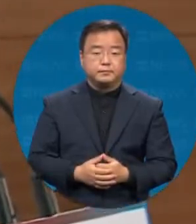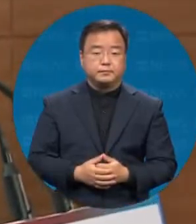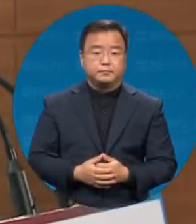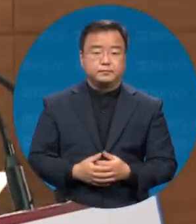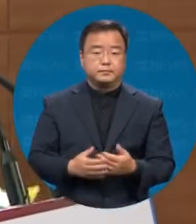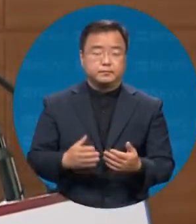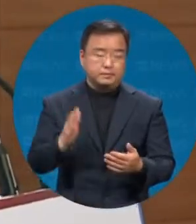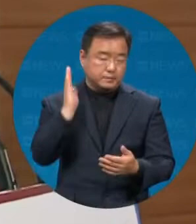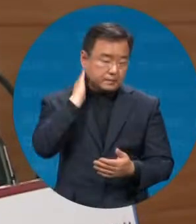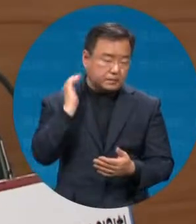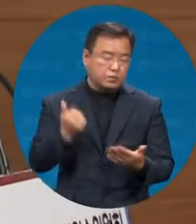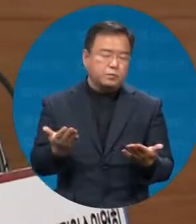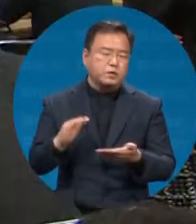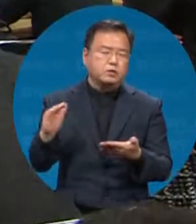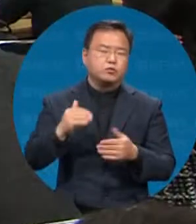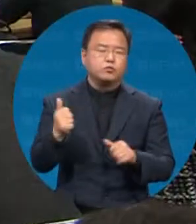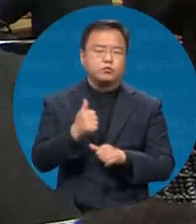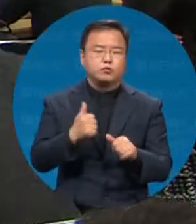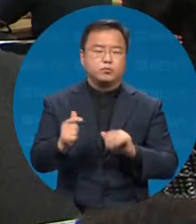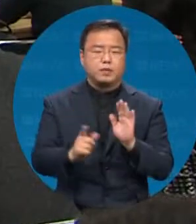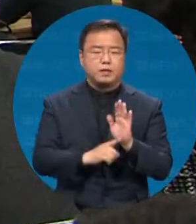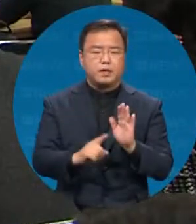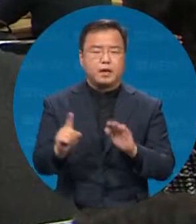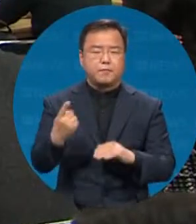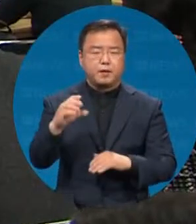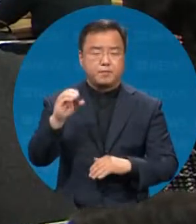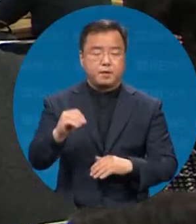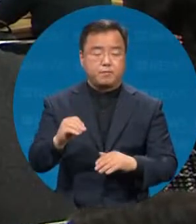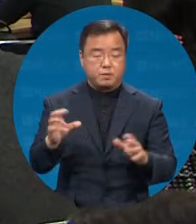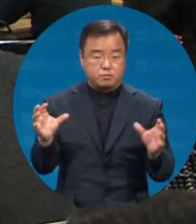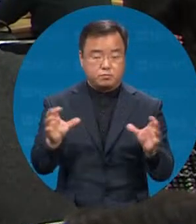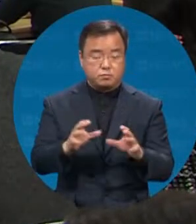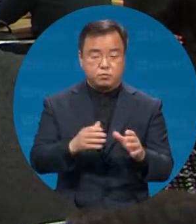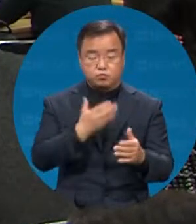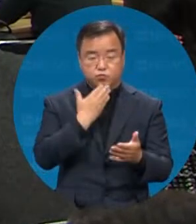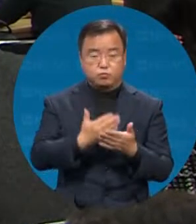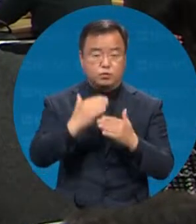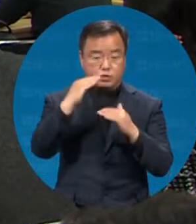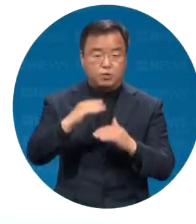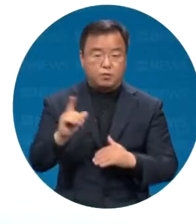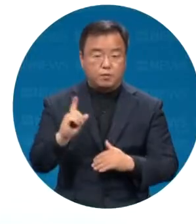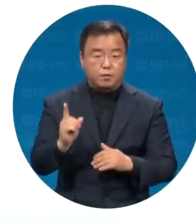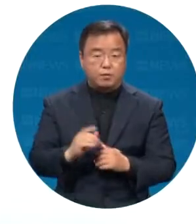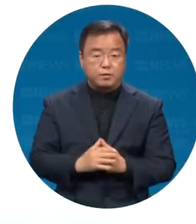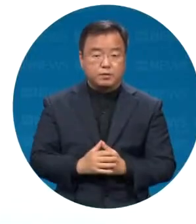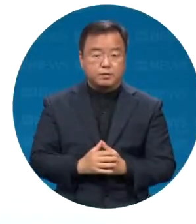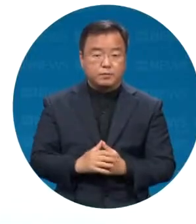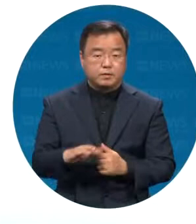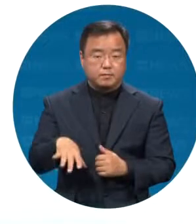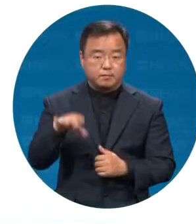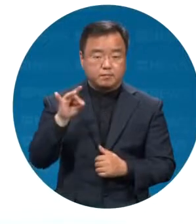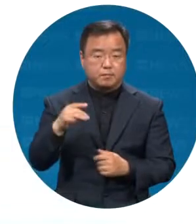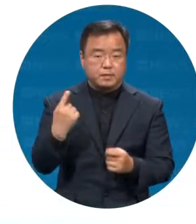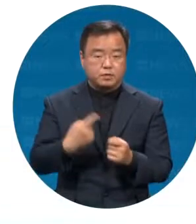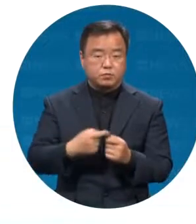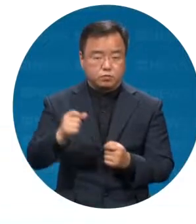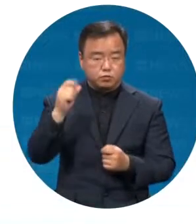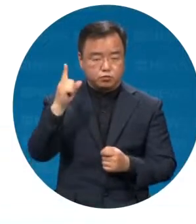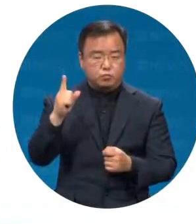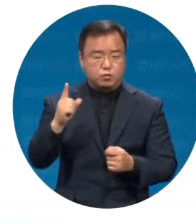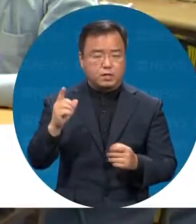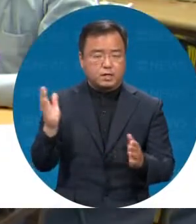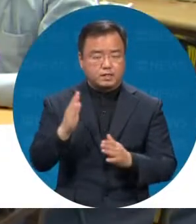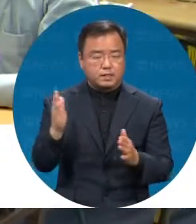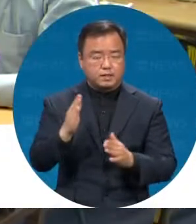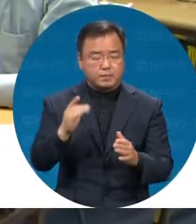인수위가 제시한 디지털이 이제 100만명 확보의 핵심 방안은 인재양성 토대 마련 입니다 우선 우수한 인재를 조기에